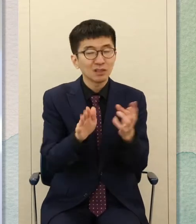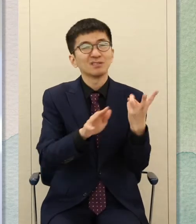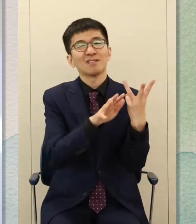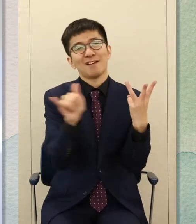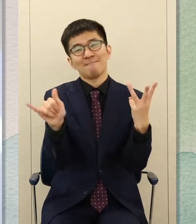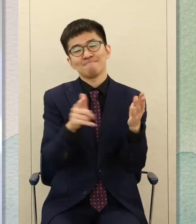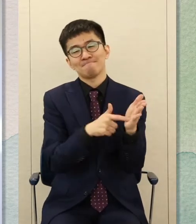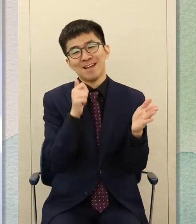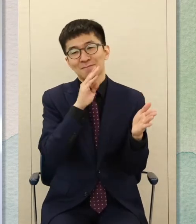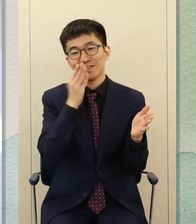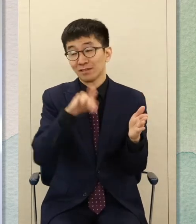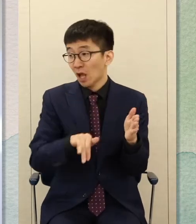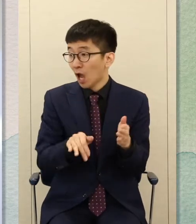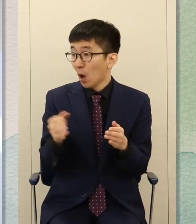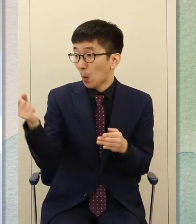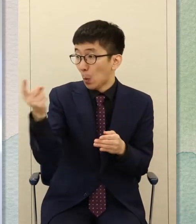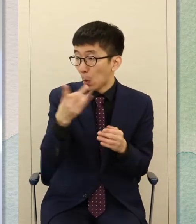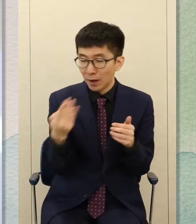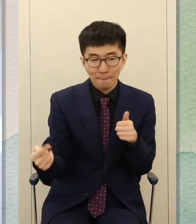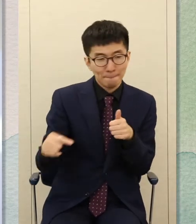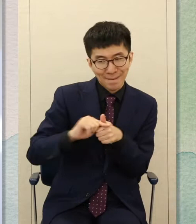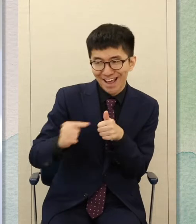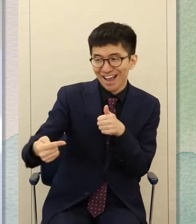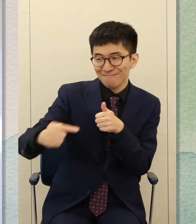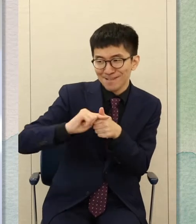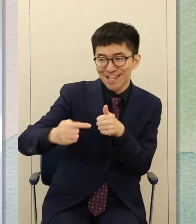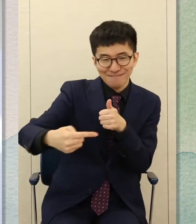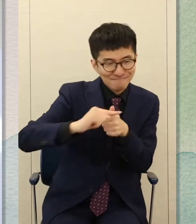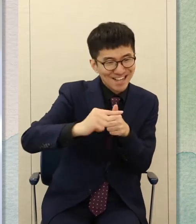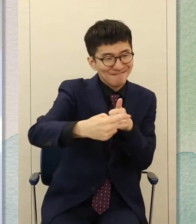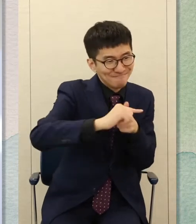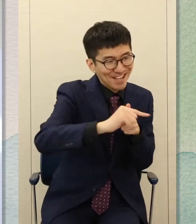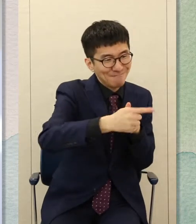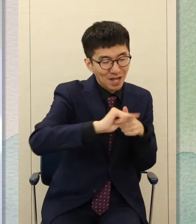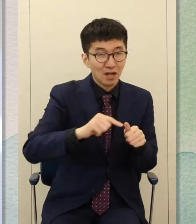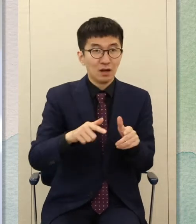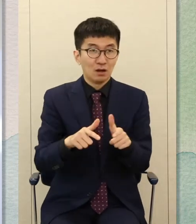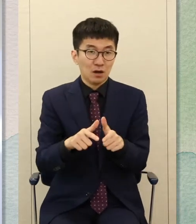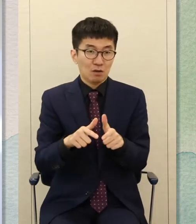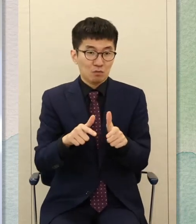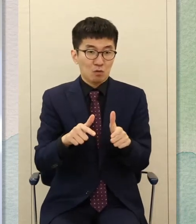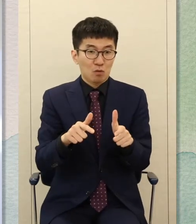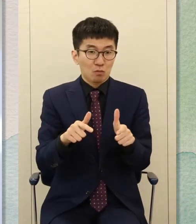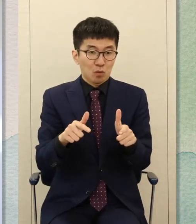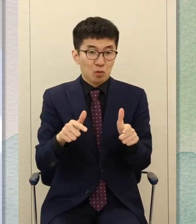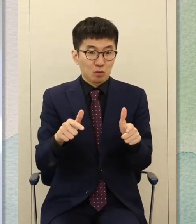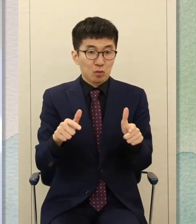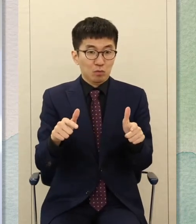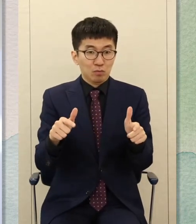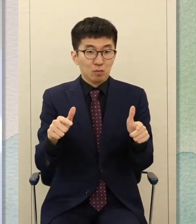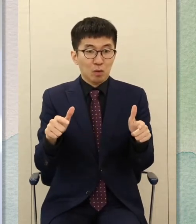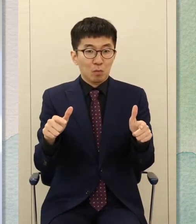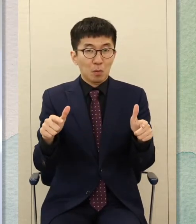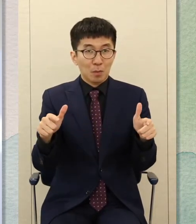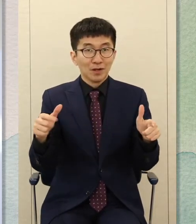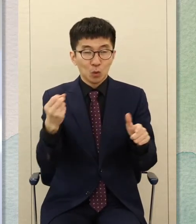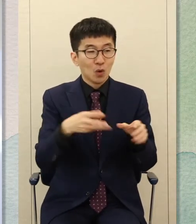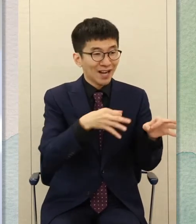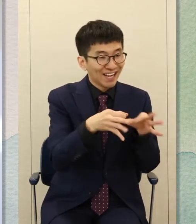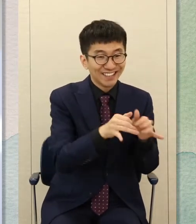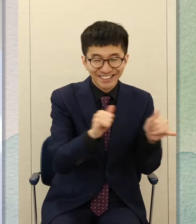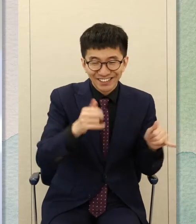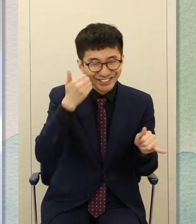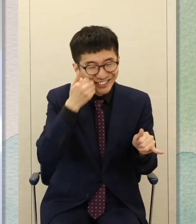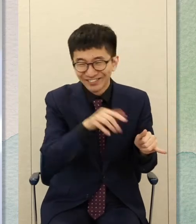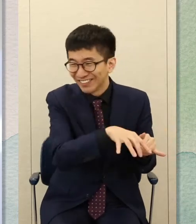시작해가지고 동네 주민들을 서서히 늘려가지고 이제 저분들 다 이제 지역에서 머두하고 그런 가게 하시는 분들이에요.